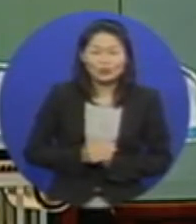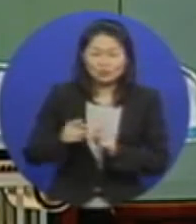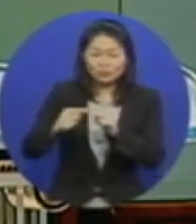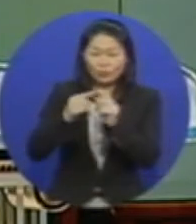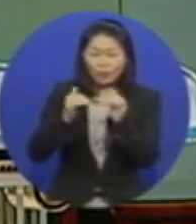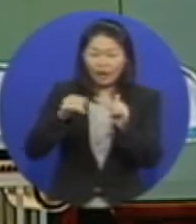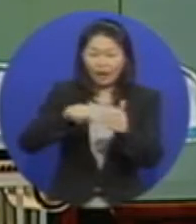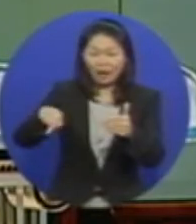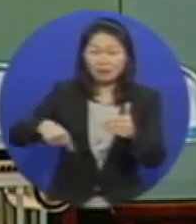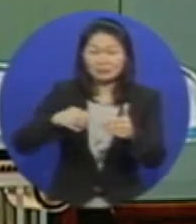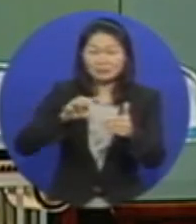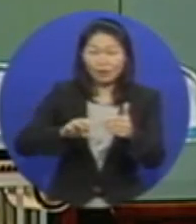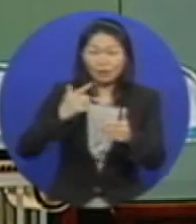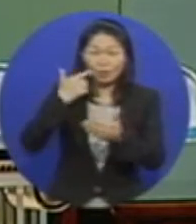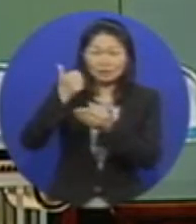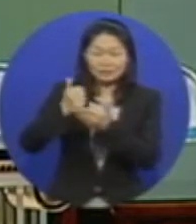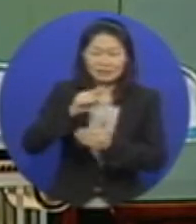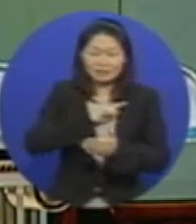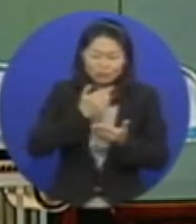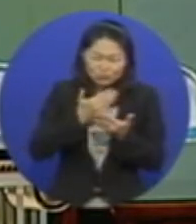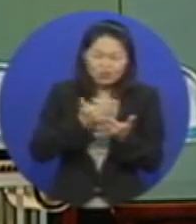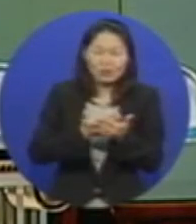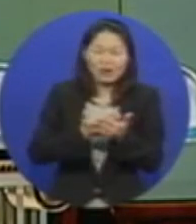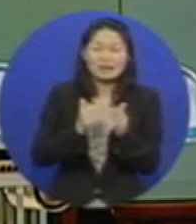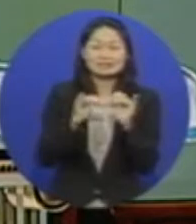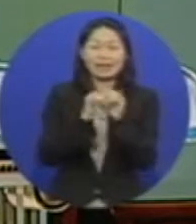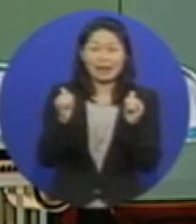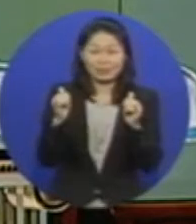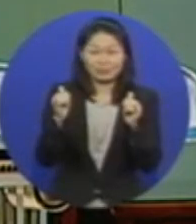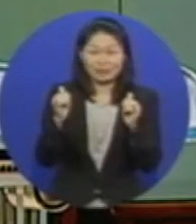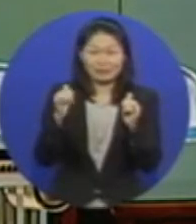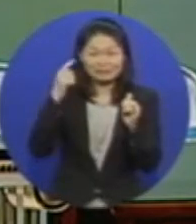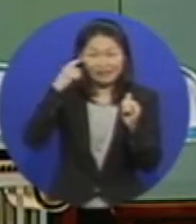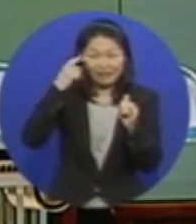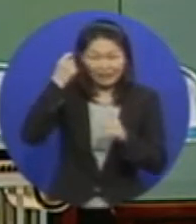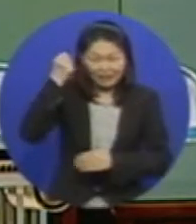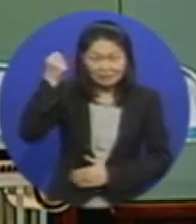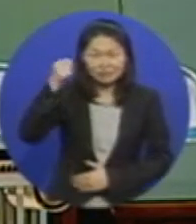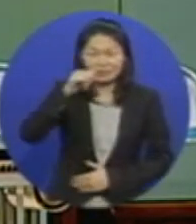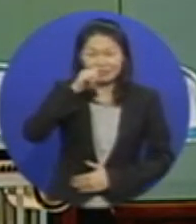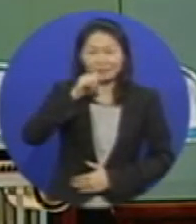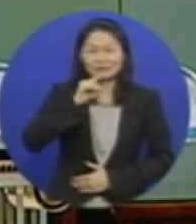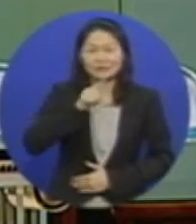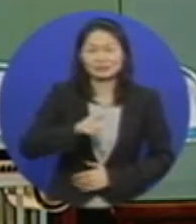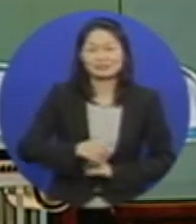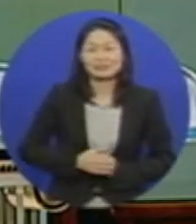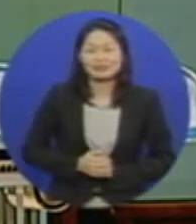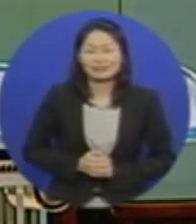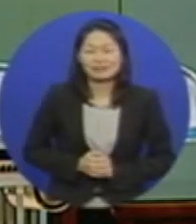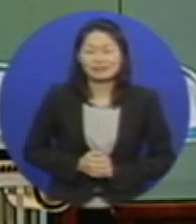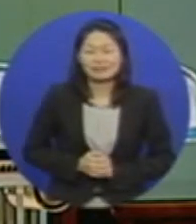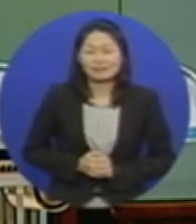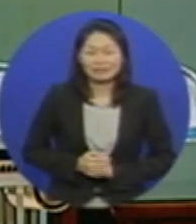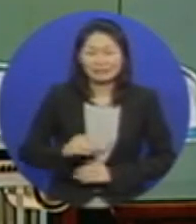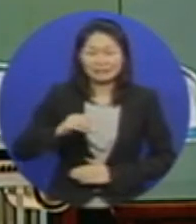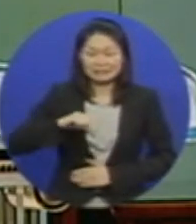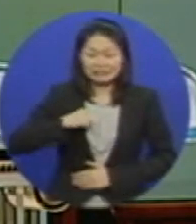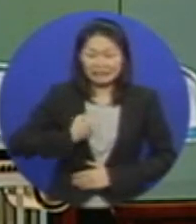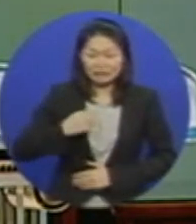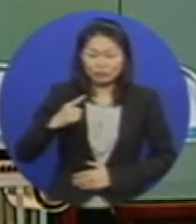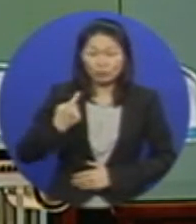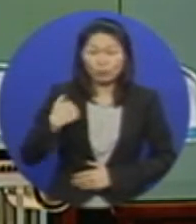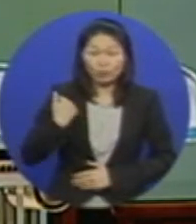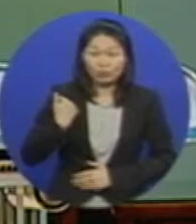교회에서 목사님이 제일 중요한 사람이라 이런 생각을 한다는 거죠 자신도 모르게